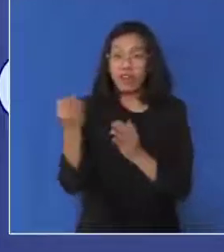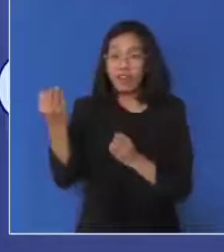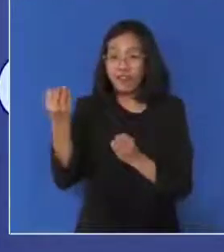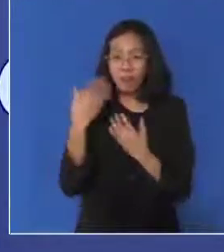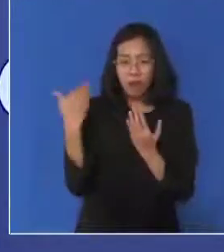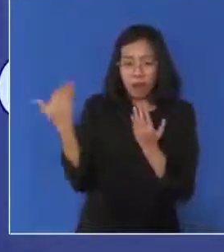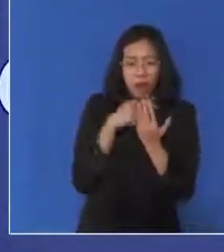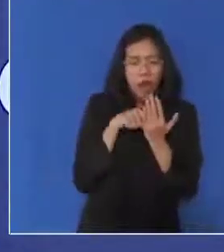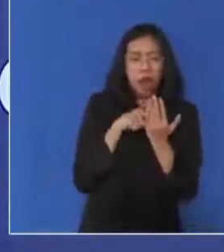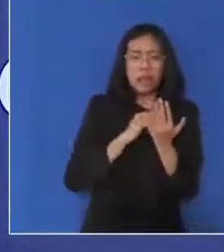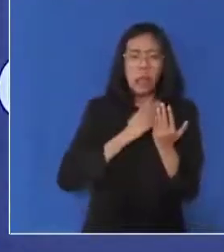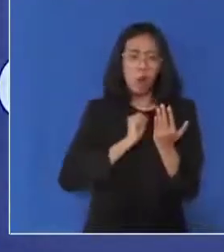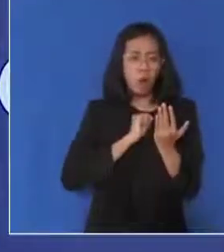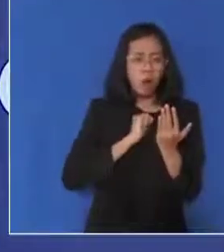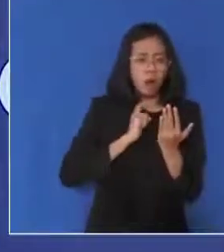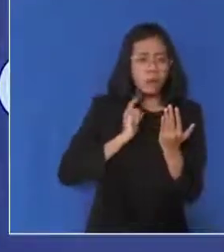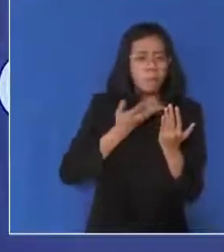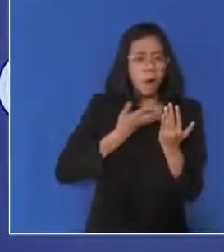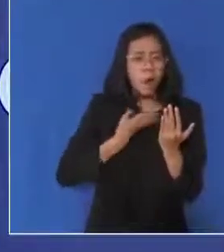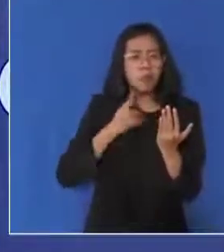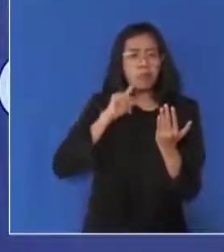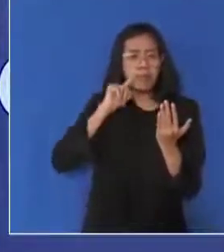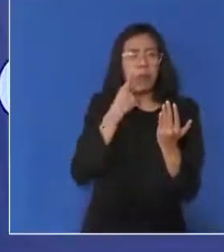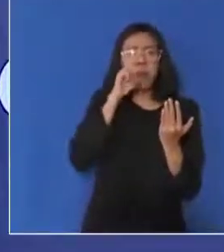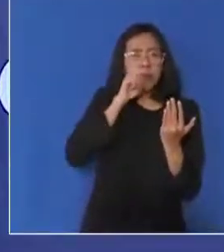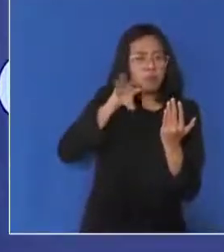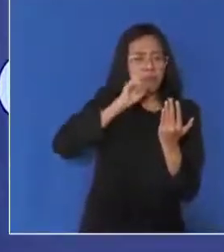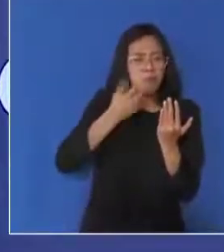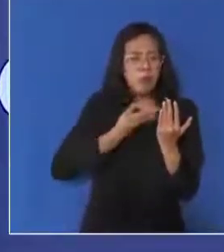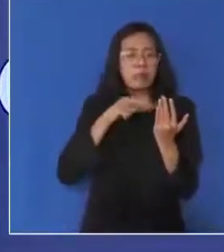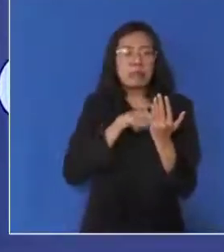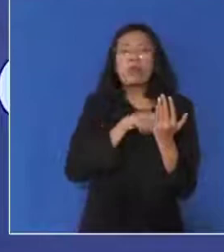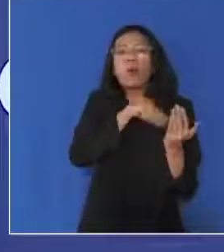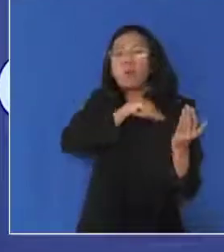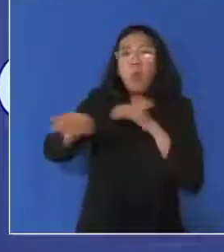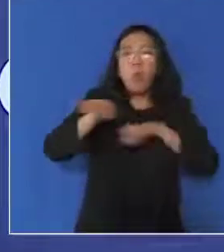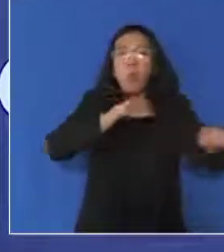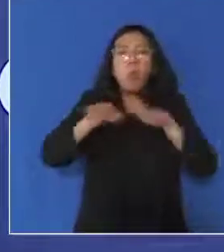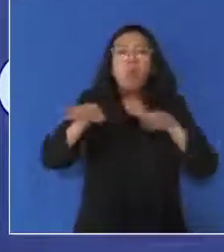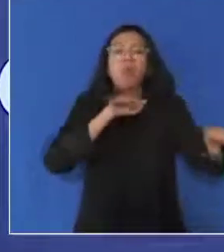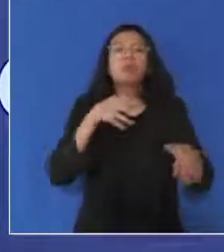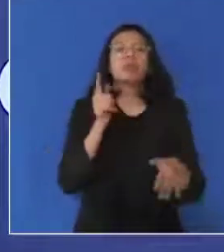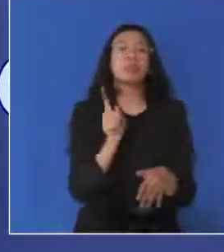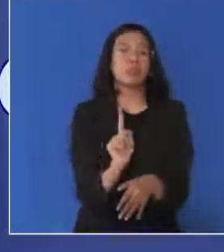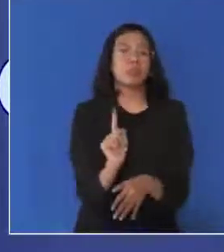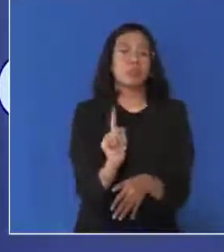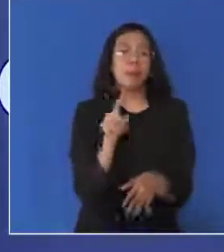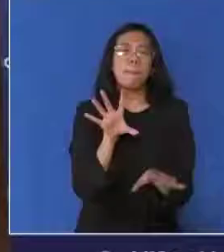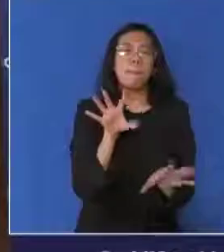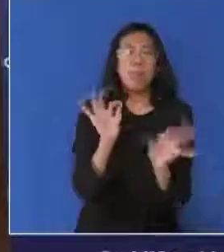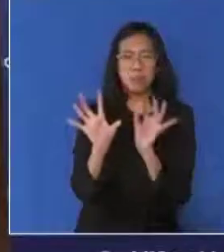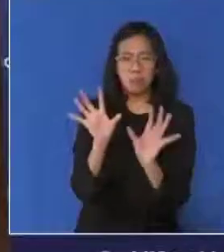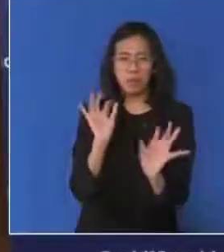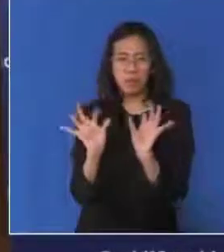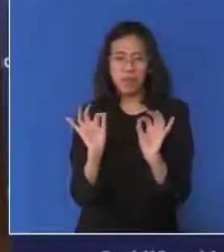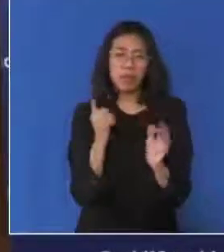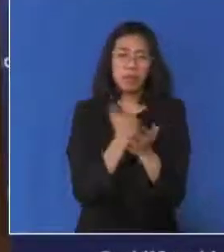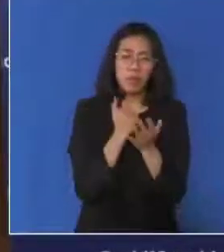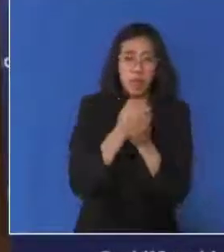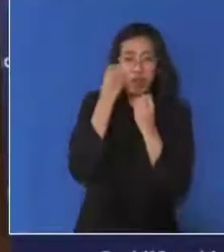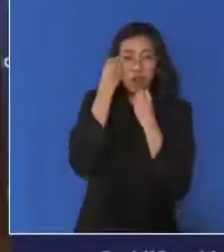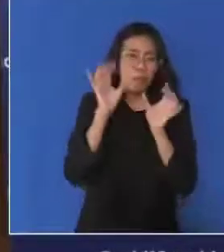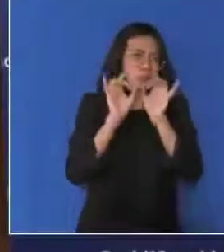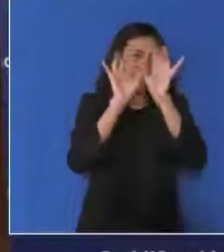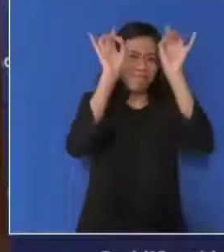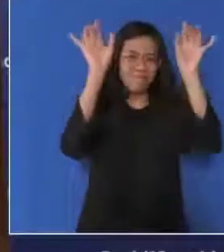takut atau karena kita ingin menjadi orang yang pertama kali menyebarkan sesuatu yang kita anggap penting jadi adaband cemacem informasinya